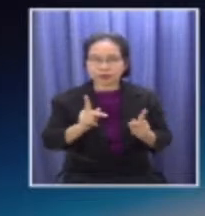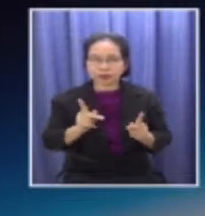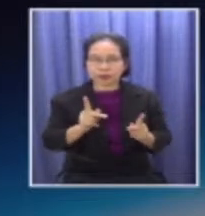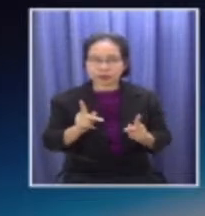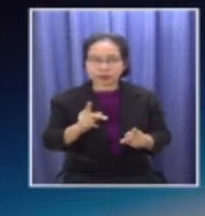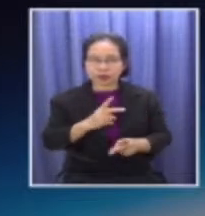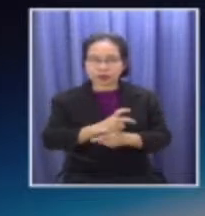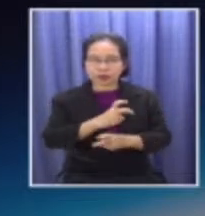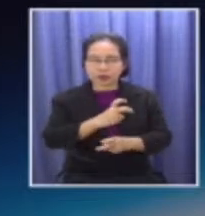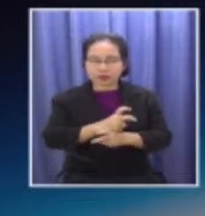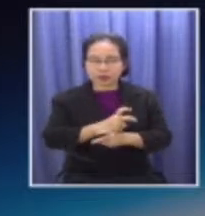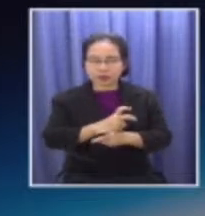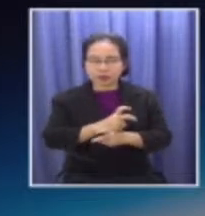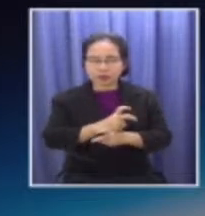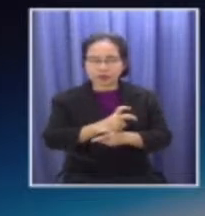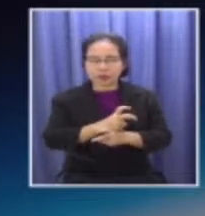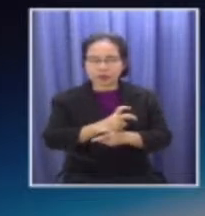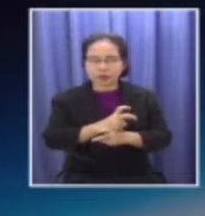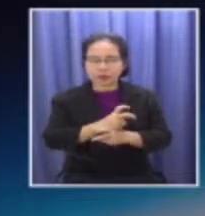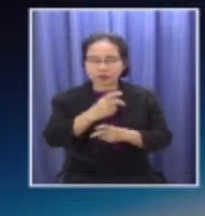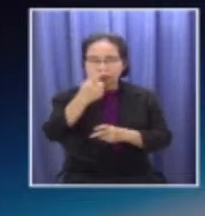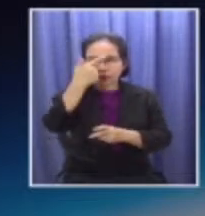wayade